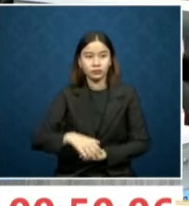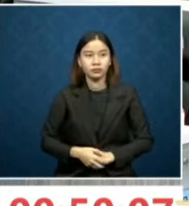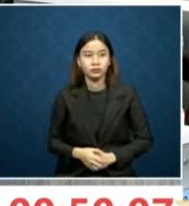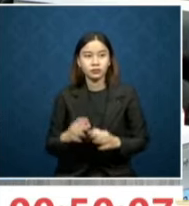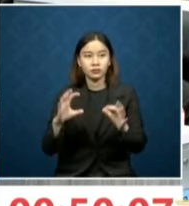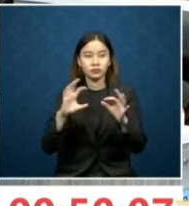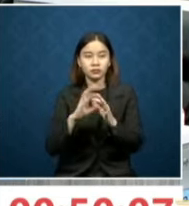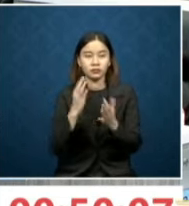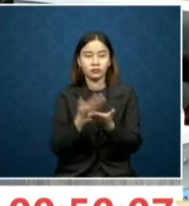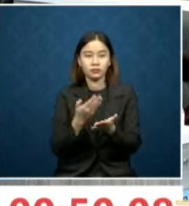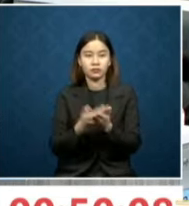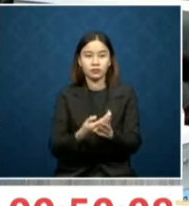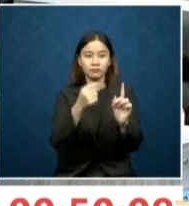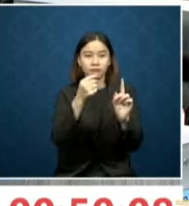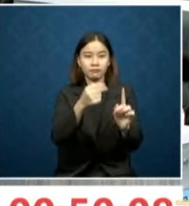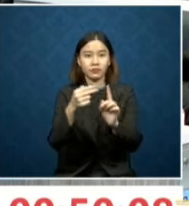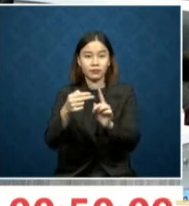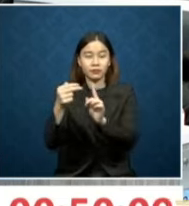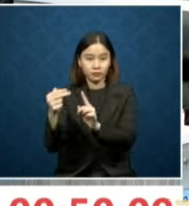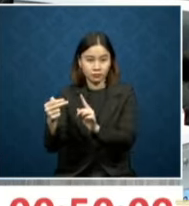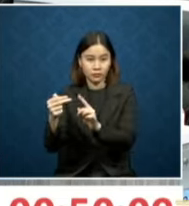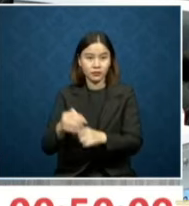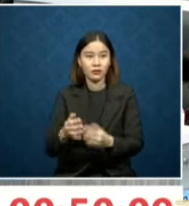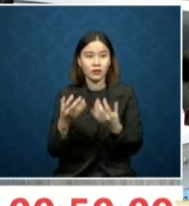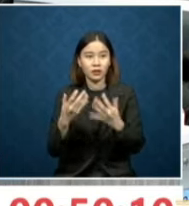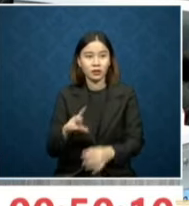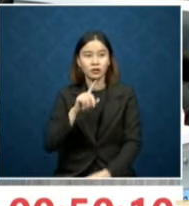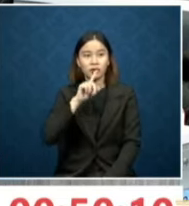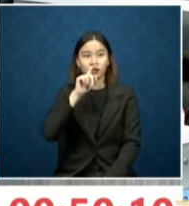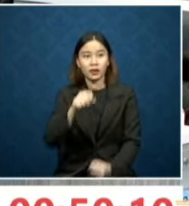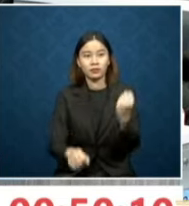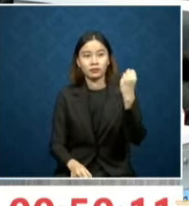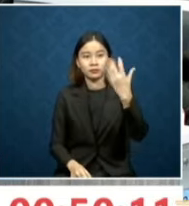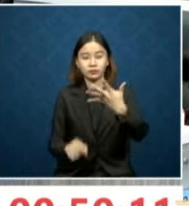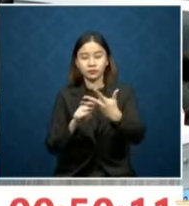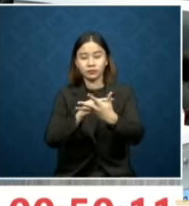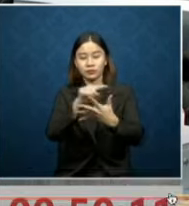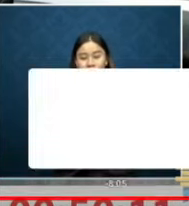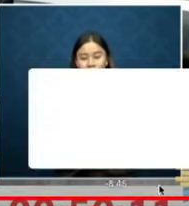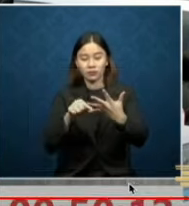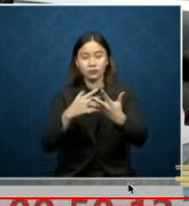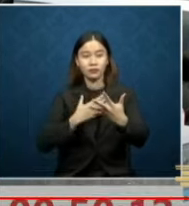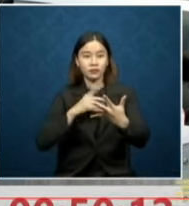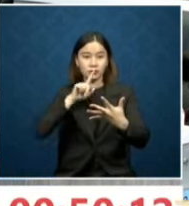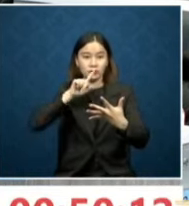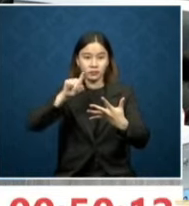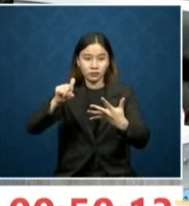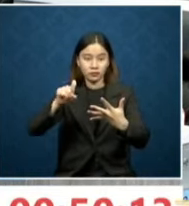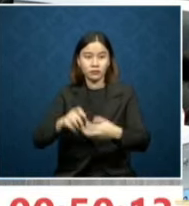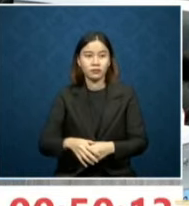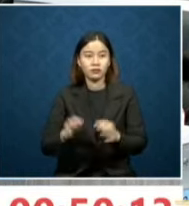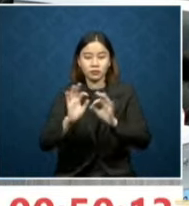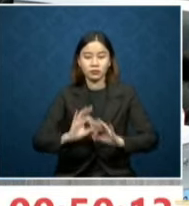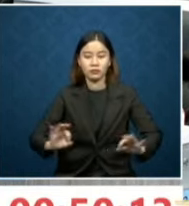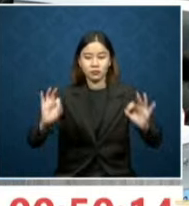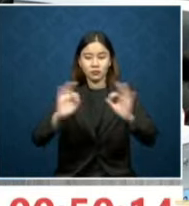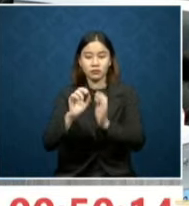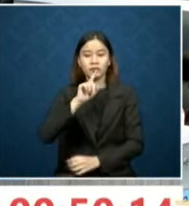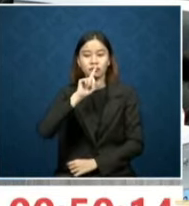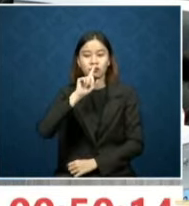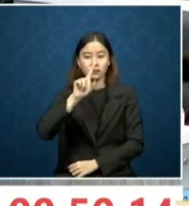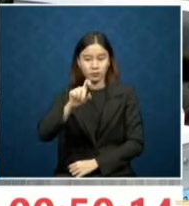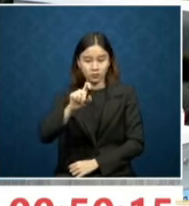รื่องเงินดิจิตอลแล้วก็คำถาม5ข้อเบื้องต้นที่ผมถามนะครับโดยเฉพาะถามท่านรัฐมน